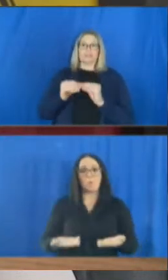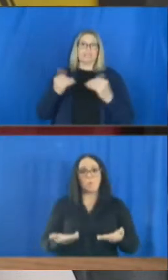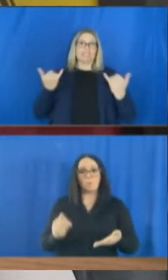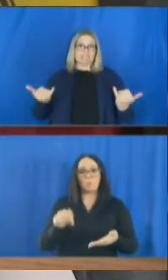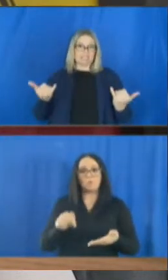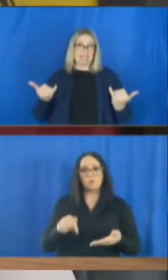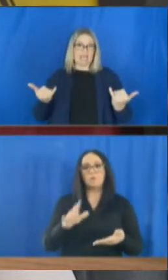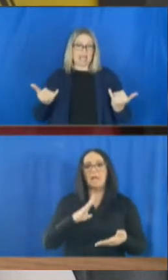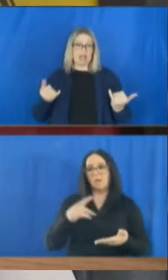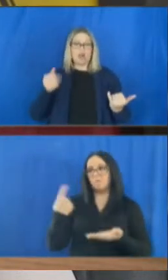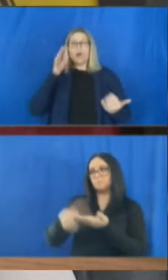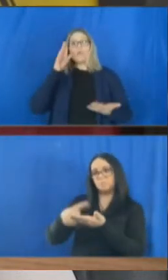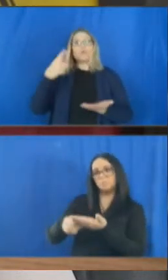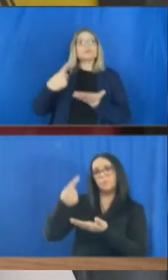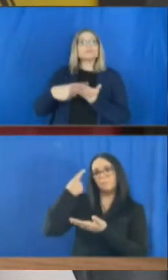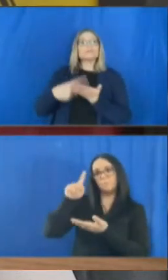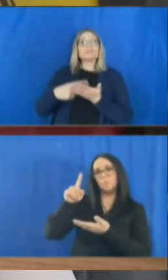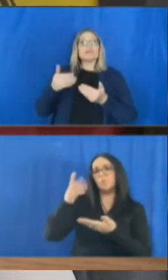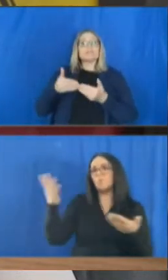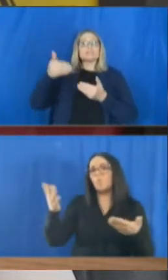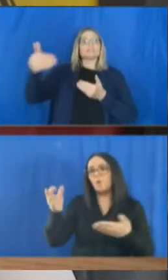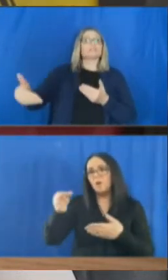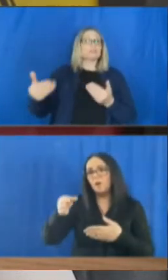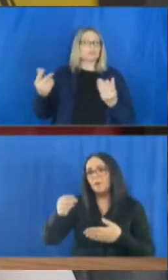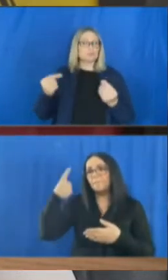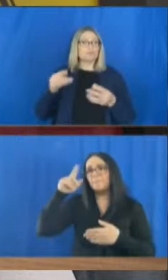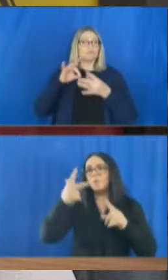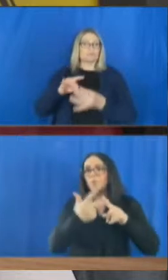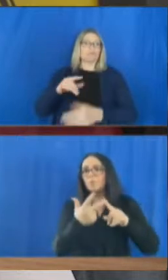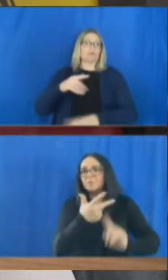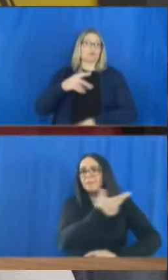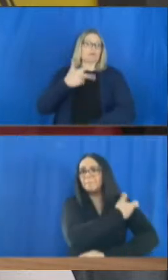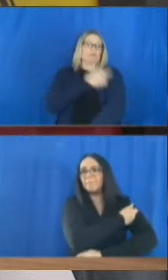week. Thank you. Mathieu Papillon avec Radio-Canada.